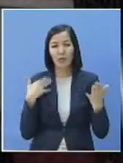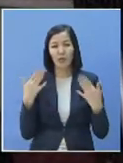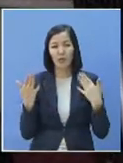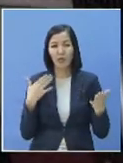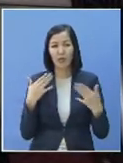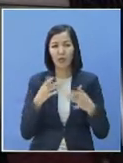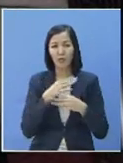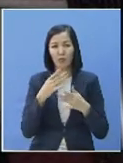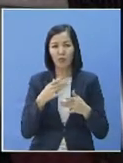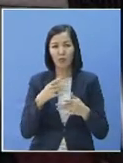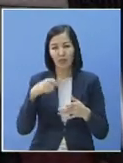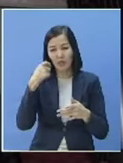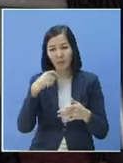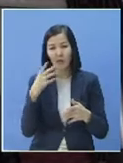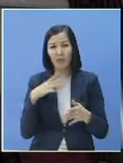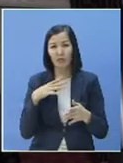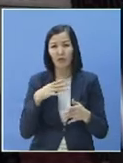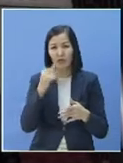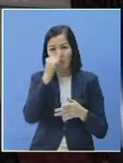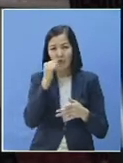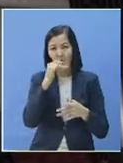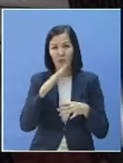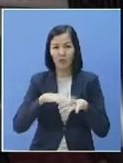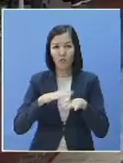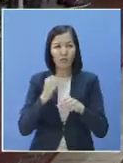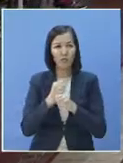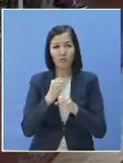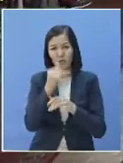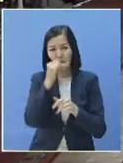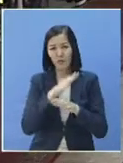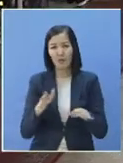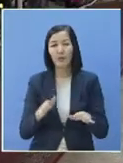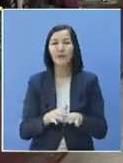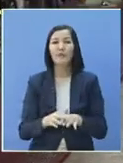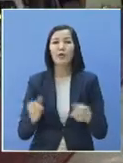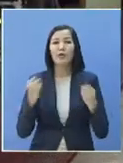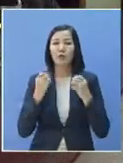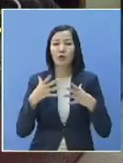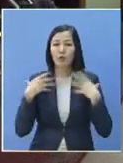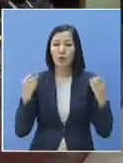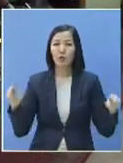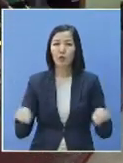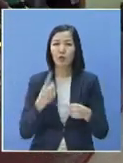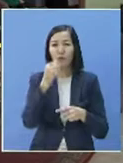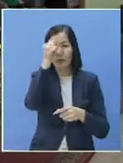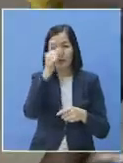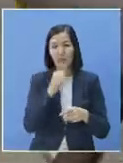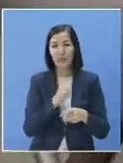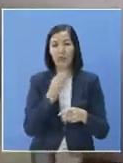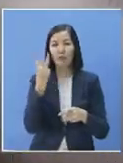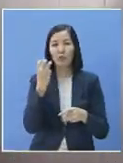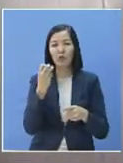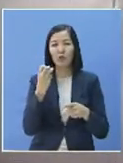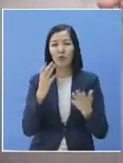алады. Тамақты өзім ішемін, басқа төз тамақты өзім іше алмаймын, қолым нашар болғандықтан. Спорттық сауықтыру орталығы айына 300 адамға көмектеседі. Олардың